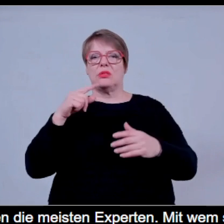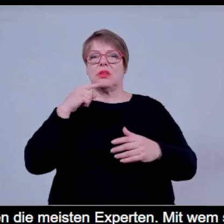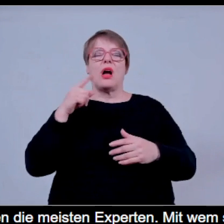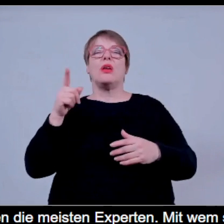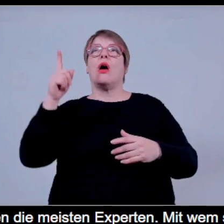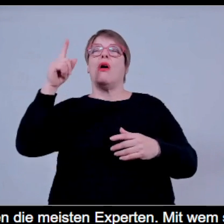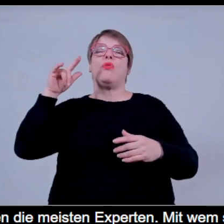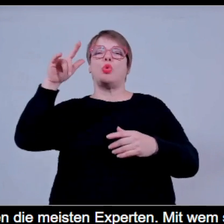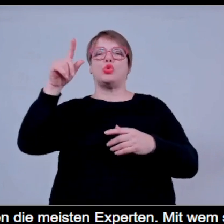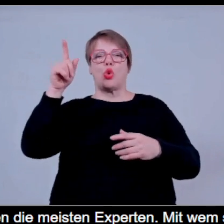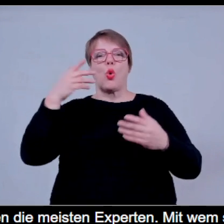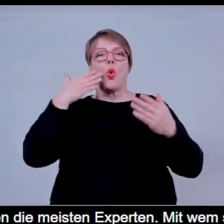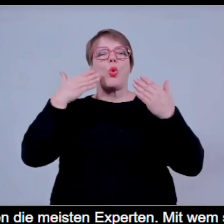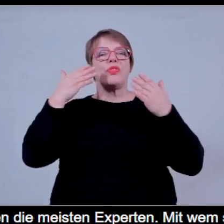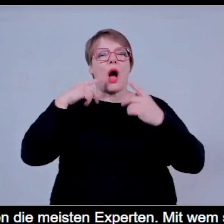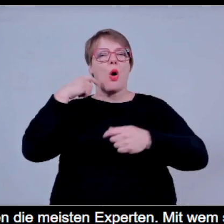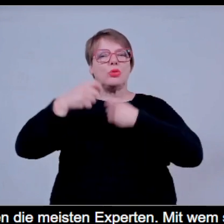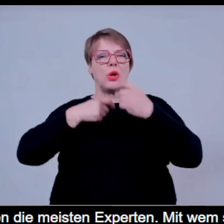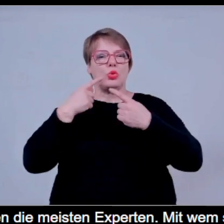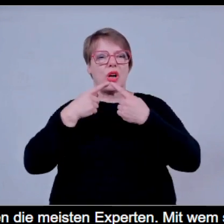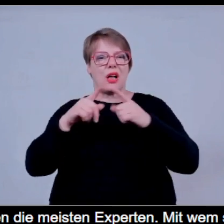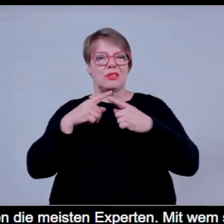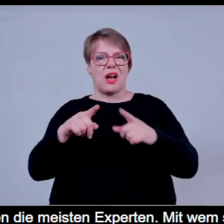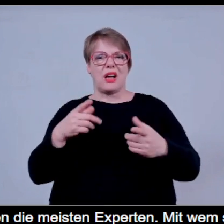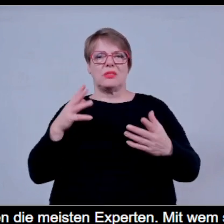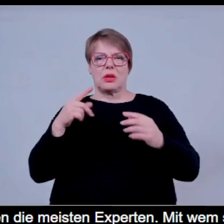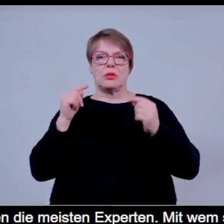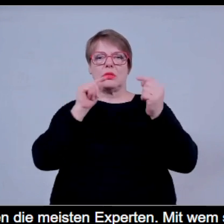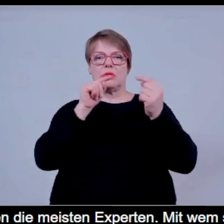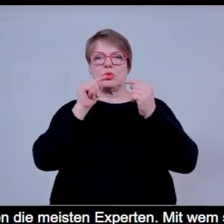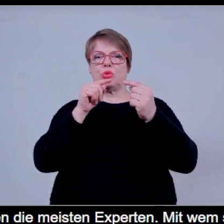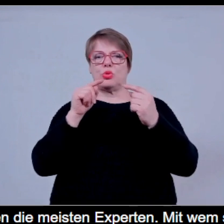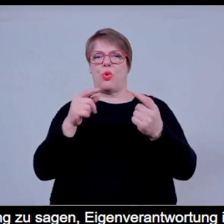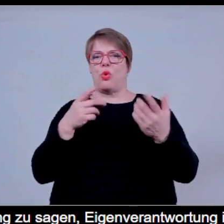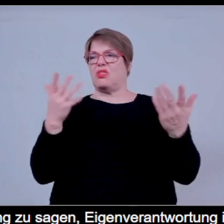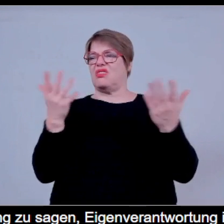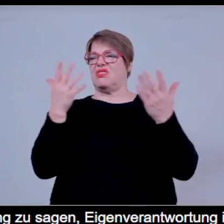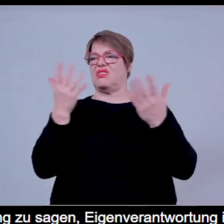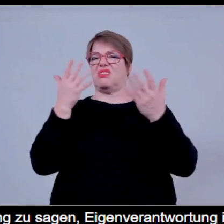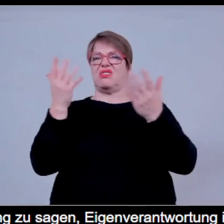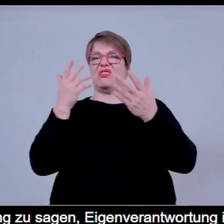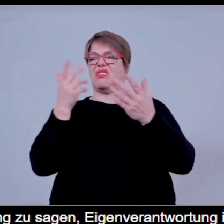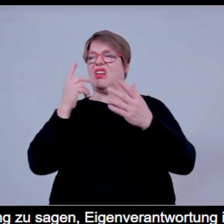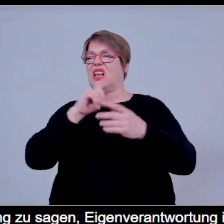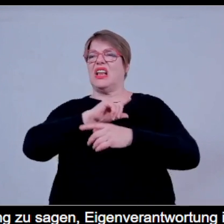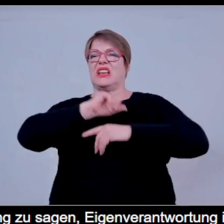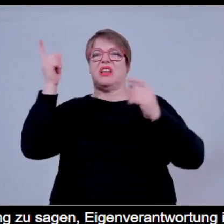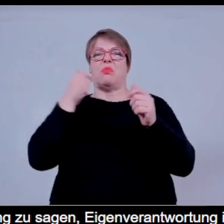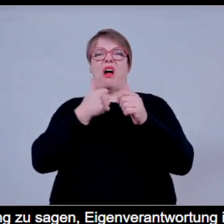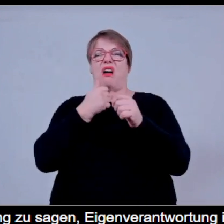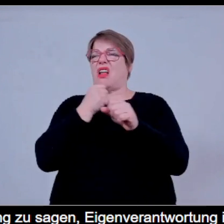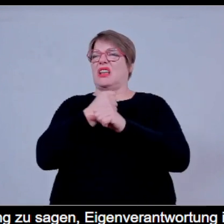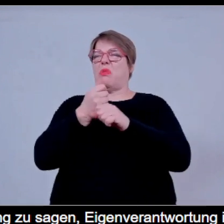allerdings nicht sehr hoffnungsfroh nach dem, was gestern auch kommuniziert wurde über diese Dinge. Wir werden nicht die Verantwortung